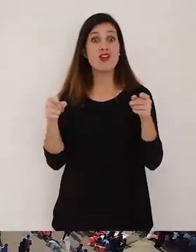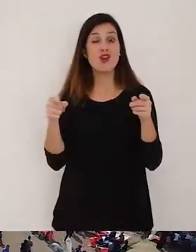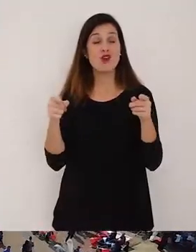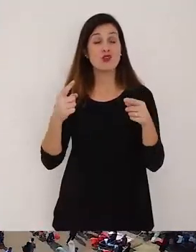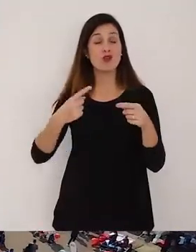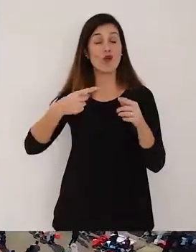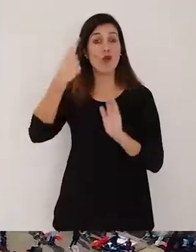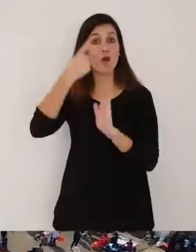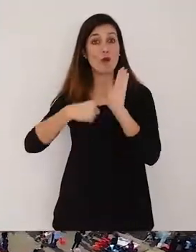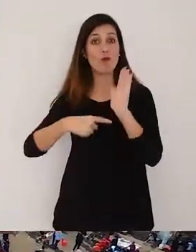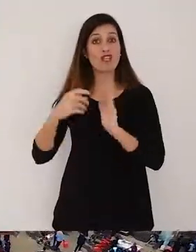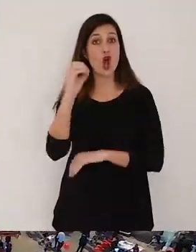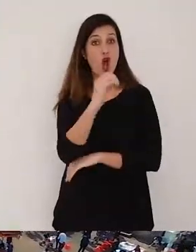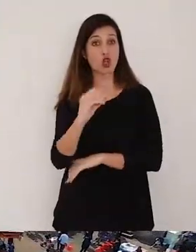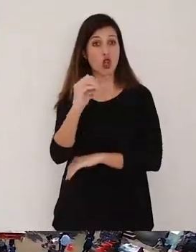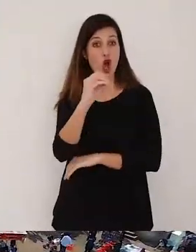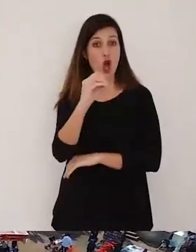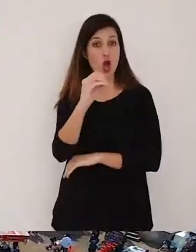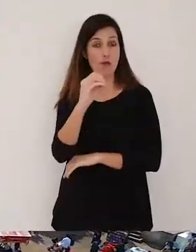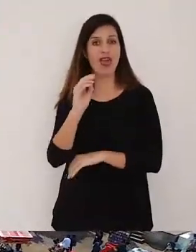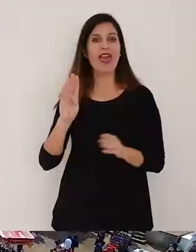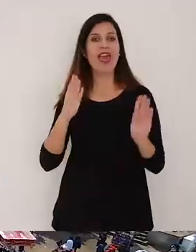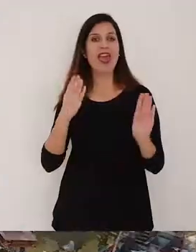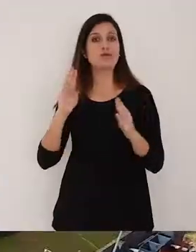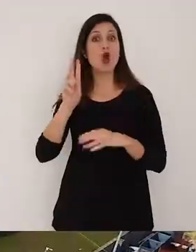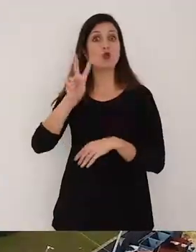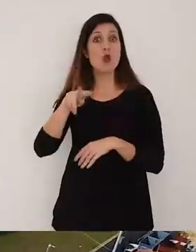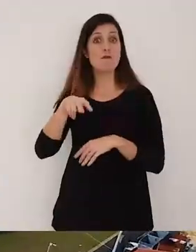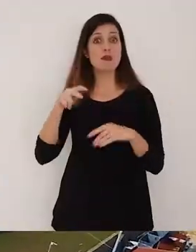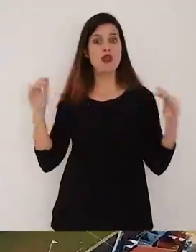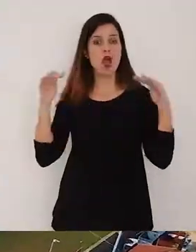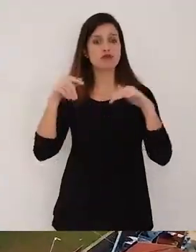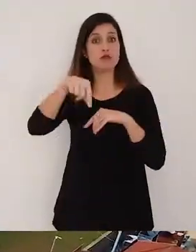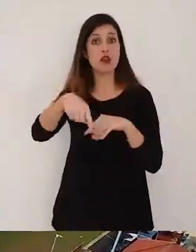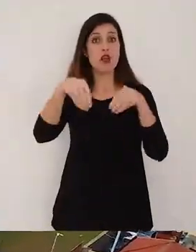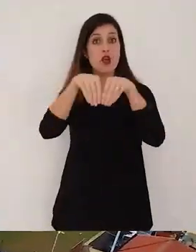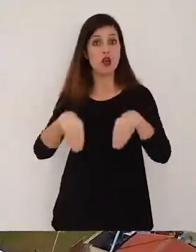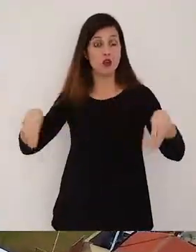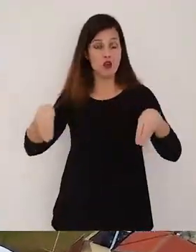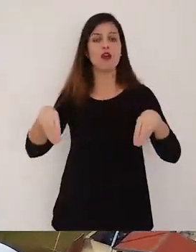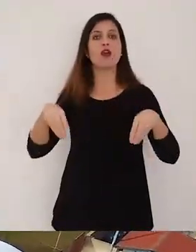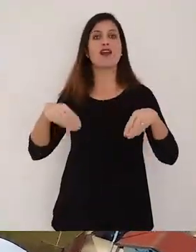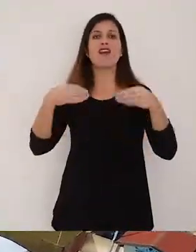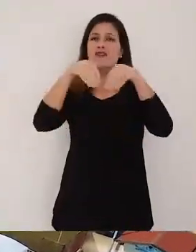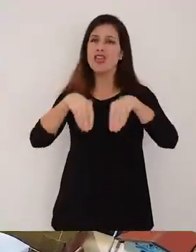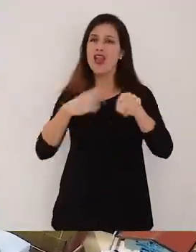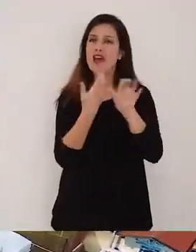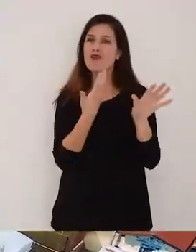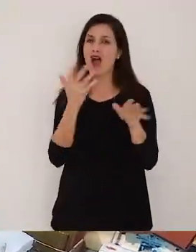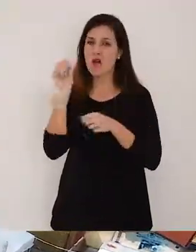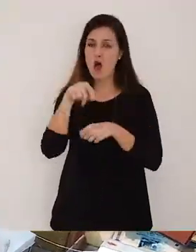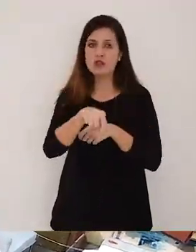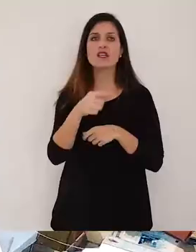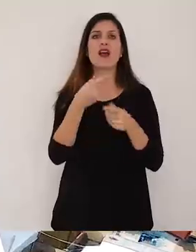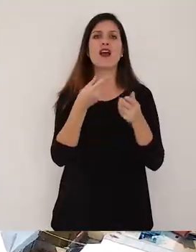Nel mese di ottobre, infatti, Miggiano è sede della prestigiosa Expo 2000, la fiera regionale dell'industria, dell'artigianato